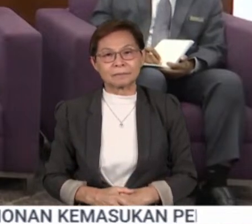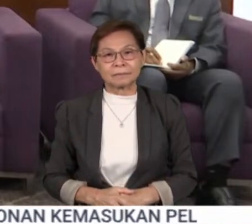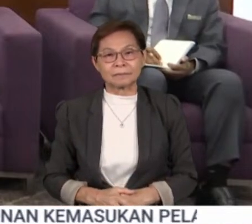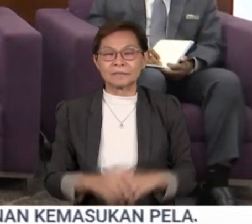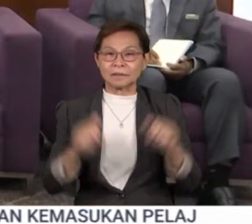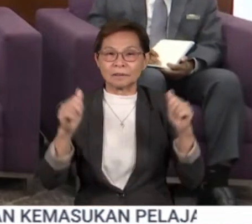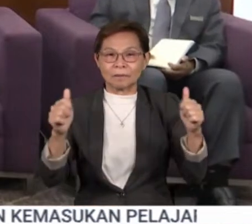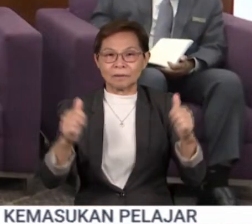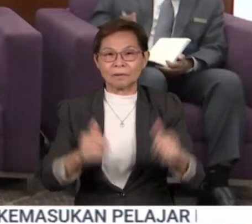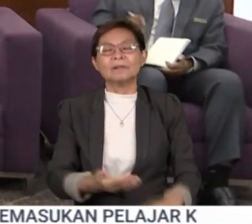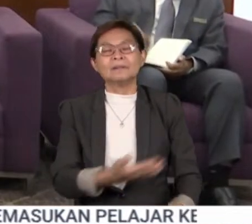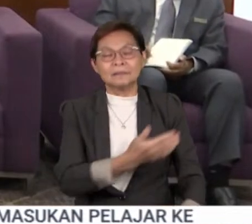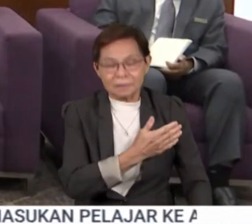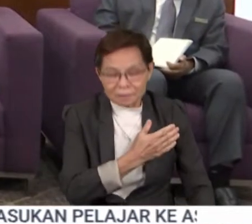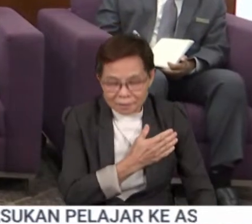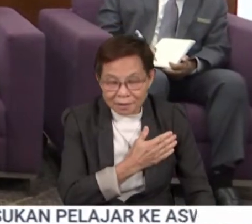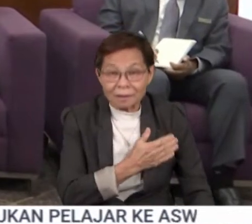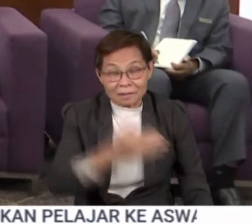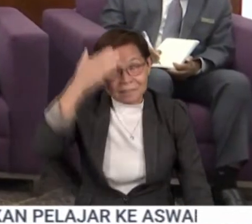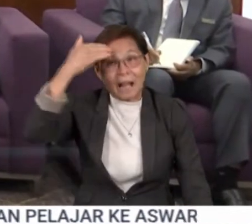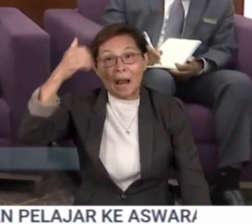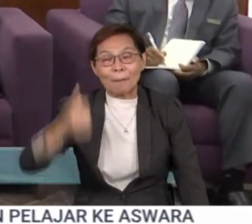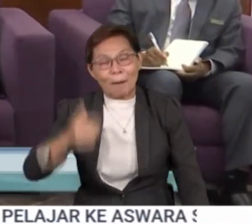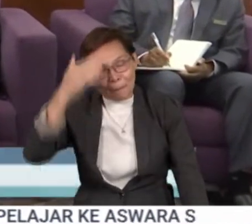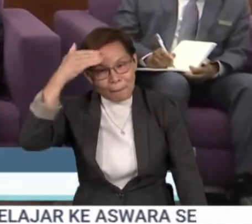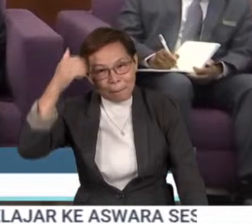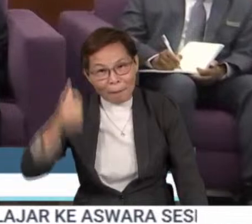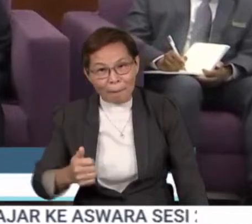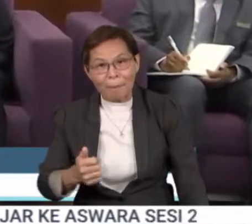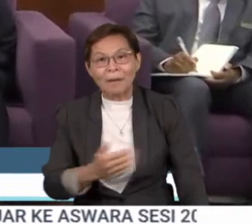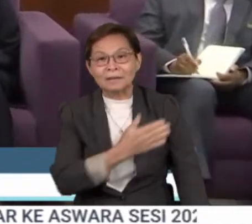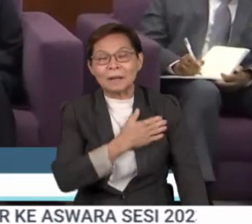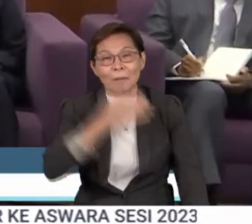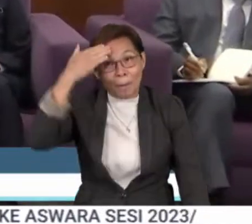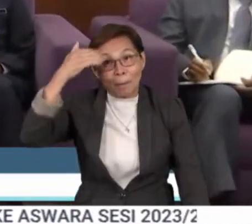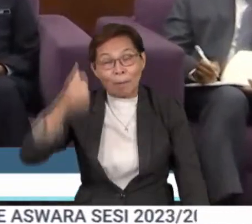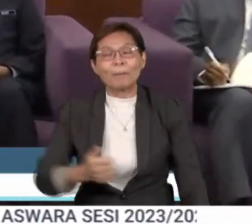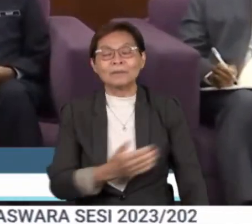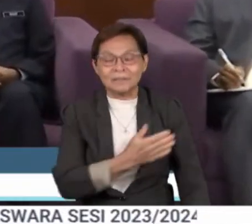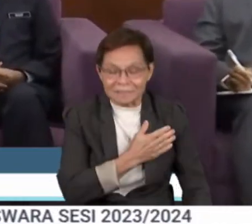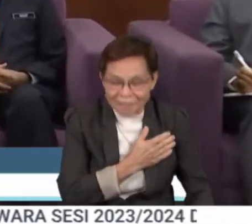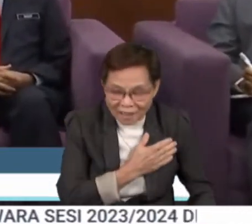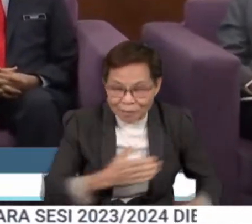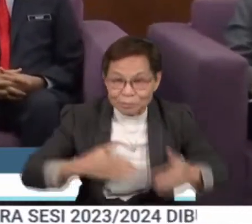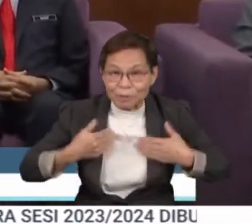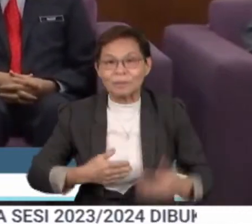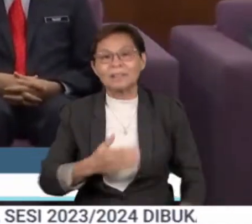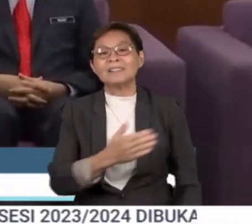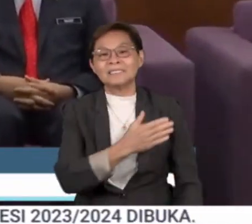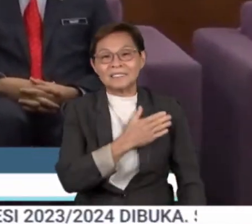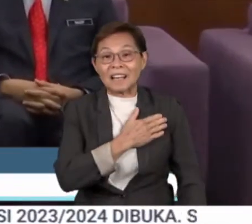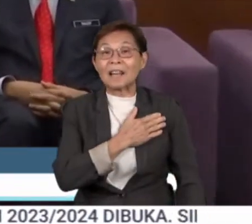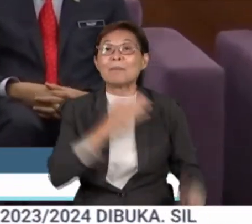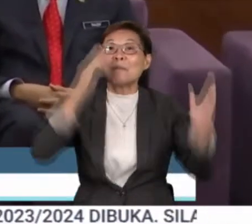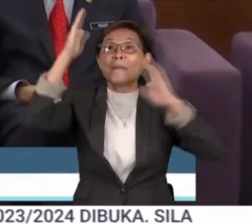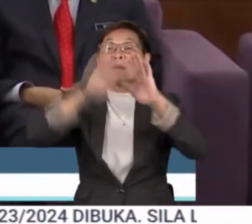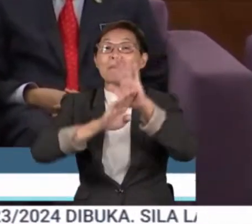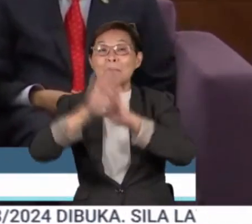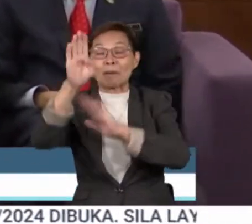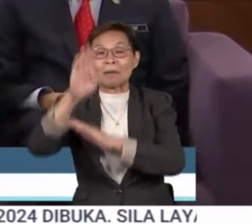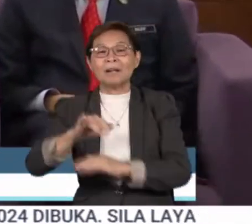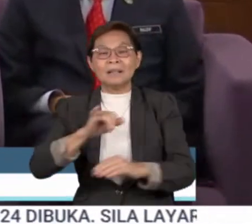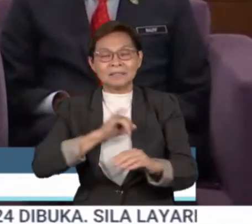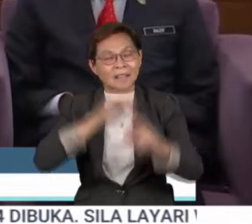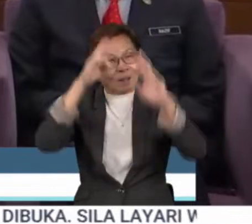Okay, assalamualaikum warahmatullahi taala wabarakatuh. Salam sejahtera, salam Malaysia Madani. Yang